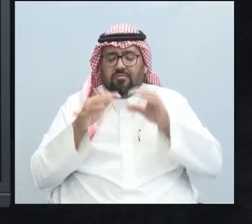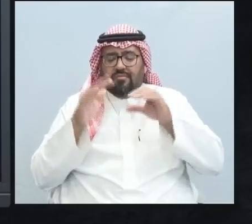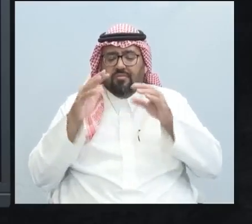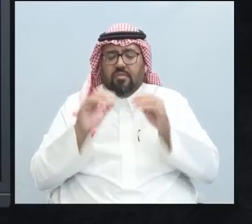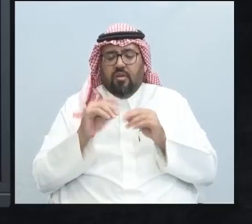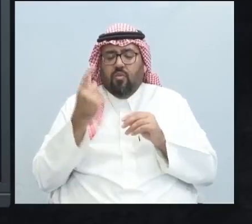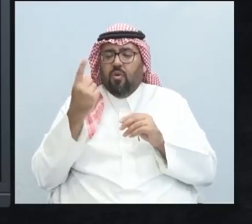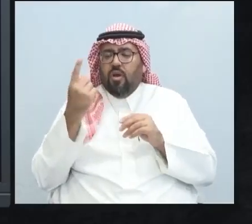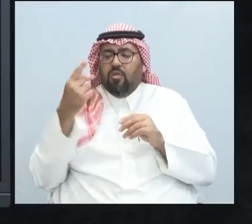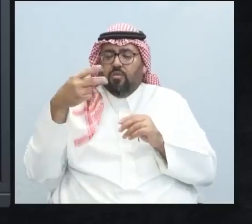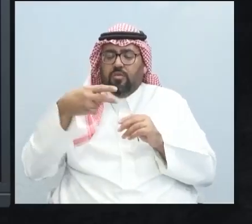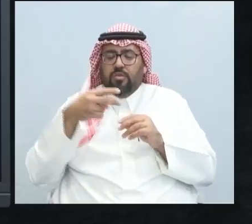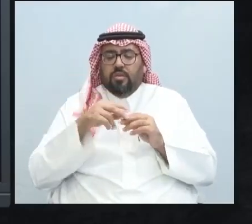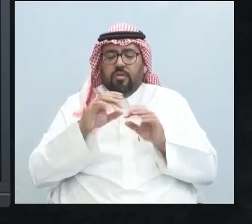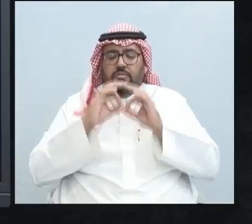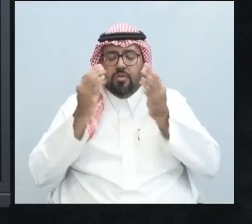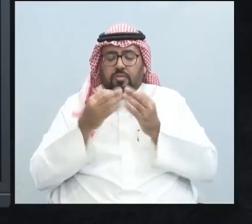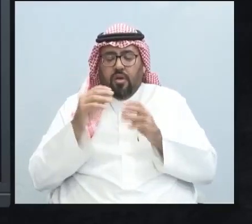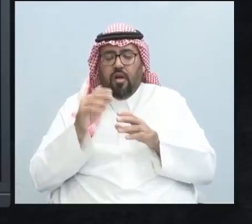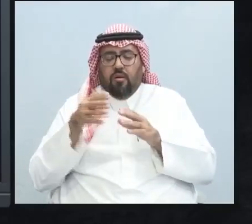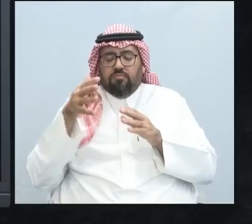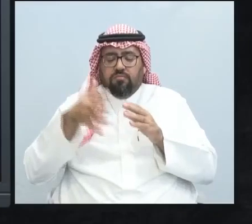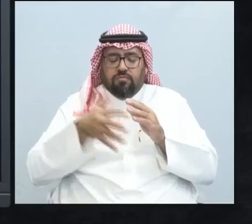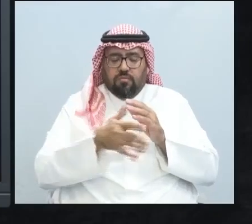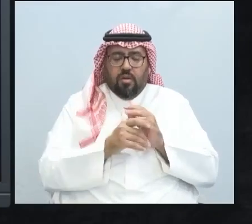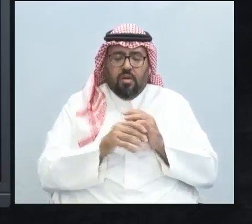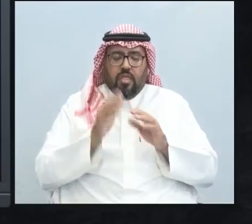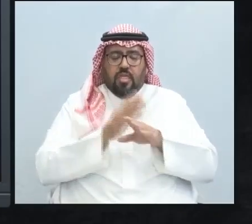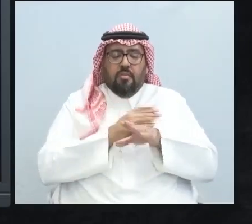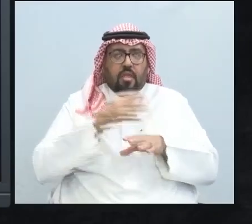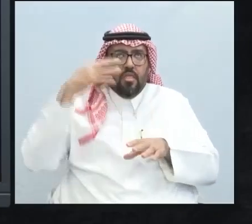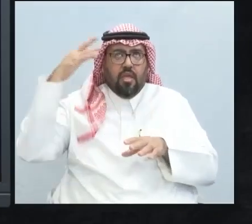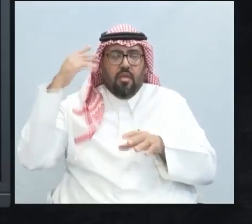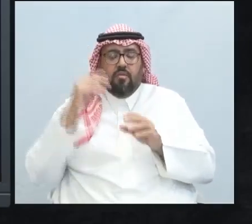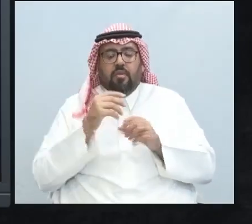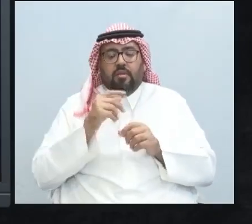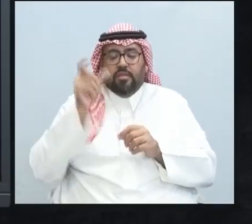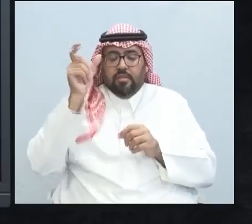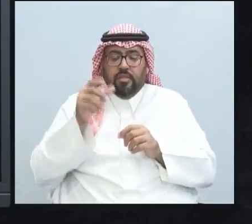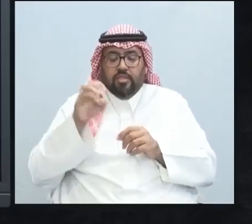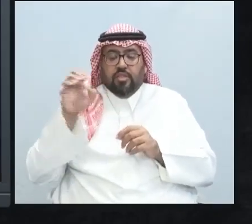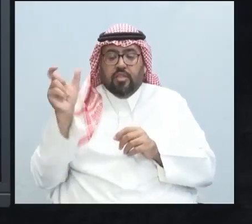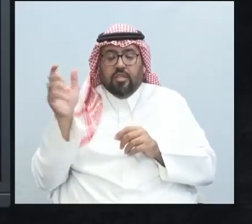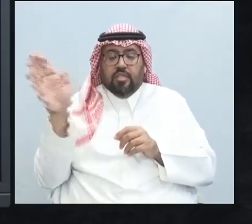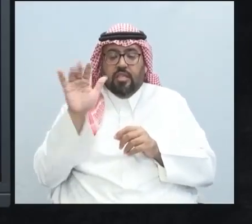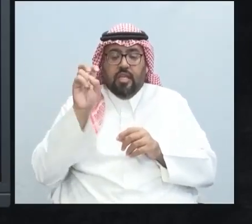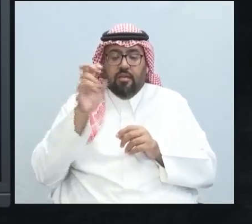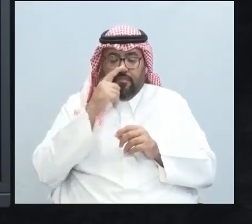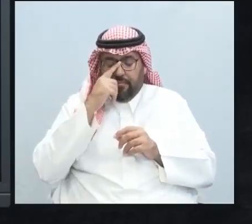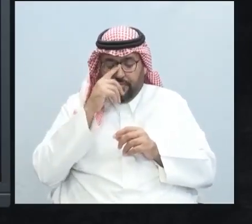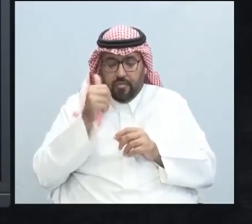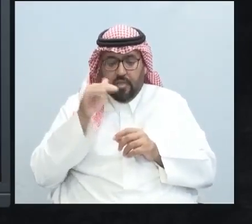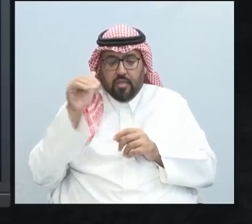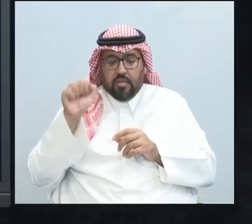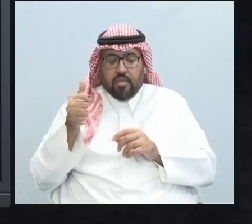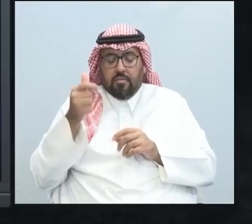الكروموسوم 21 نتجت عنه مجموعه من هذه الامراض فلو تخيلنا ان هنالك خليه جنسيه سوف او اخصاب سوف